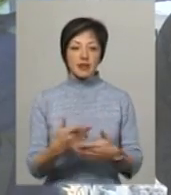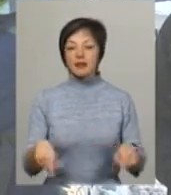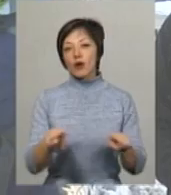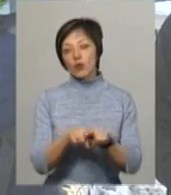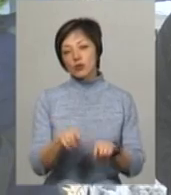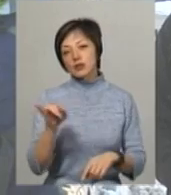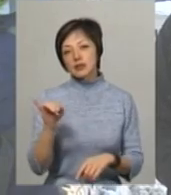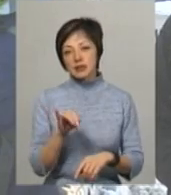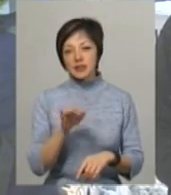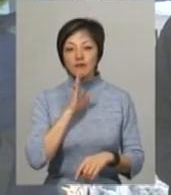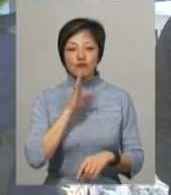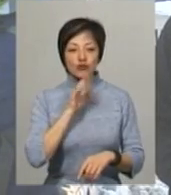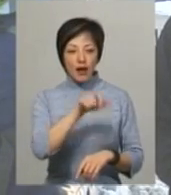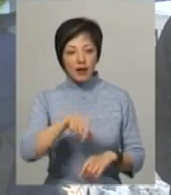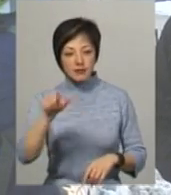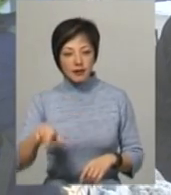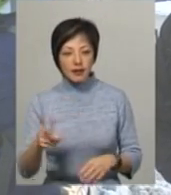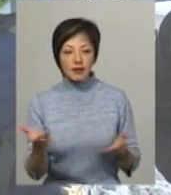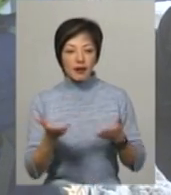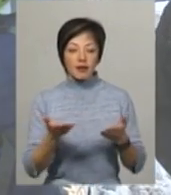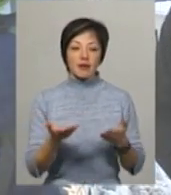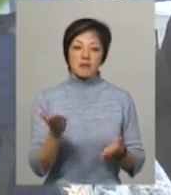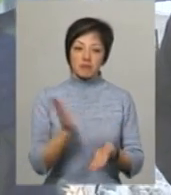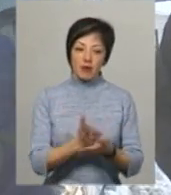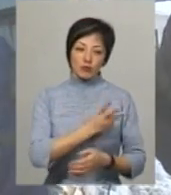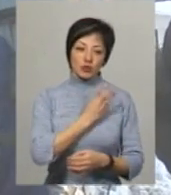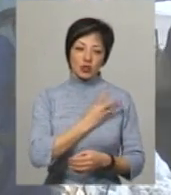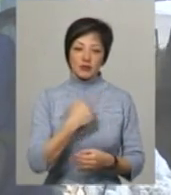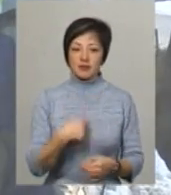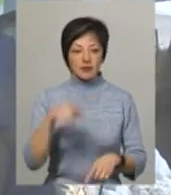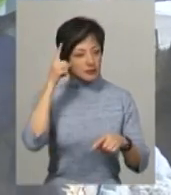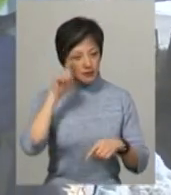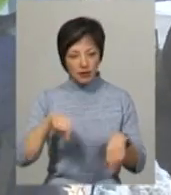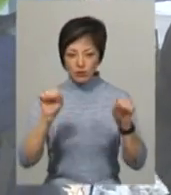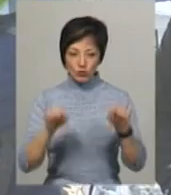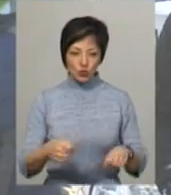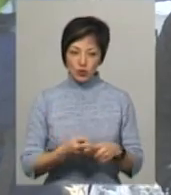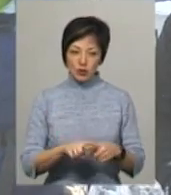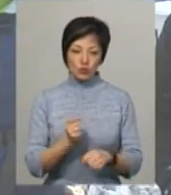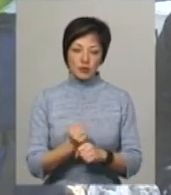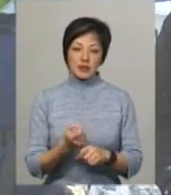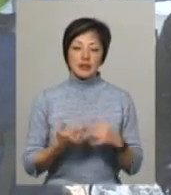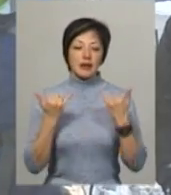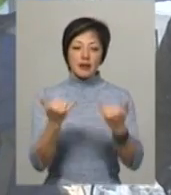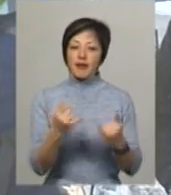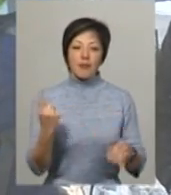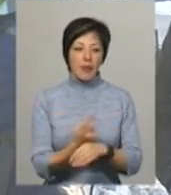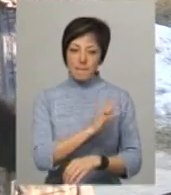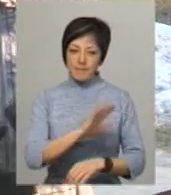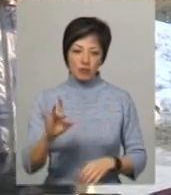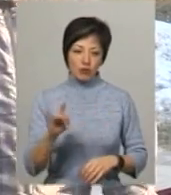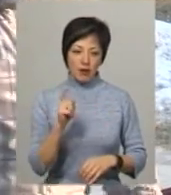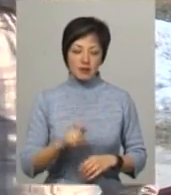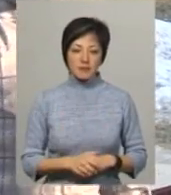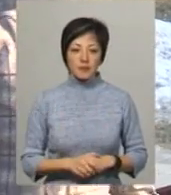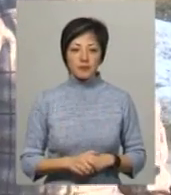і дівчата, які виявили бажання, і я знаю, що вони зможуть це зробити, тому що це для них вже не в перший раз.